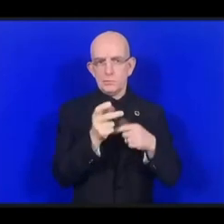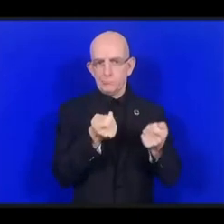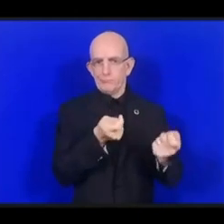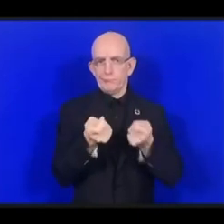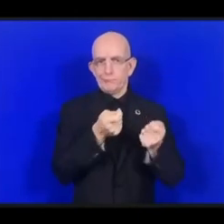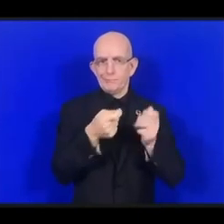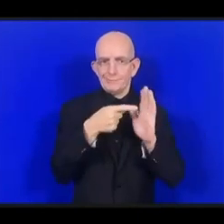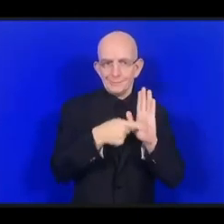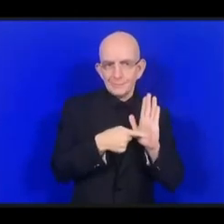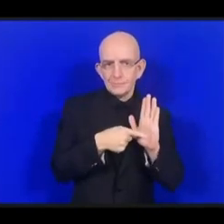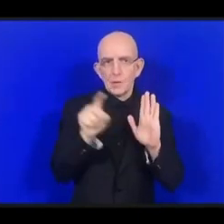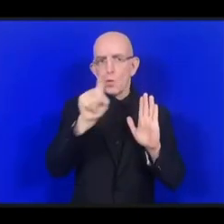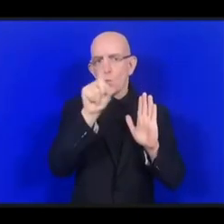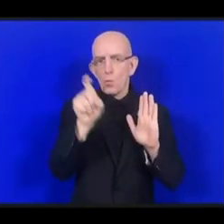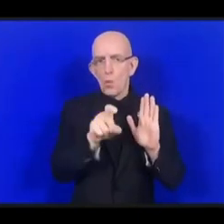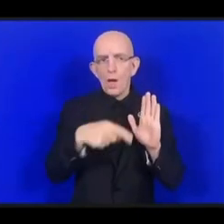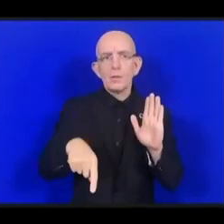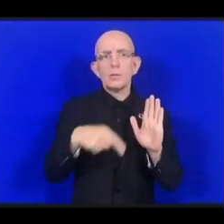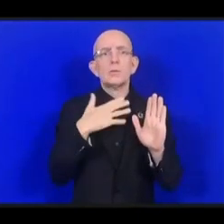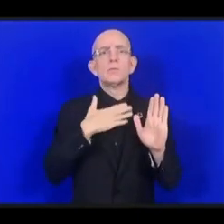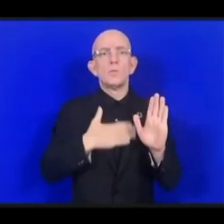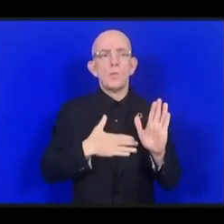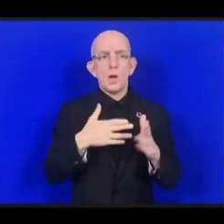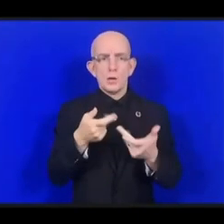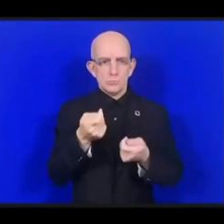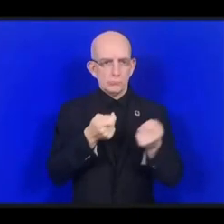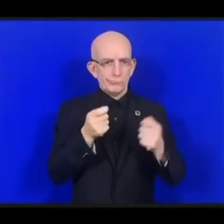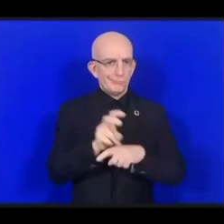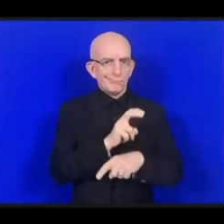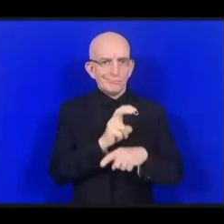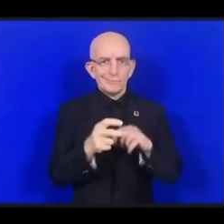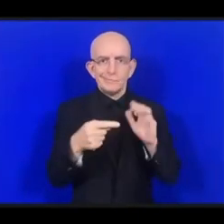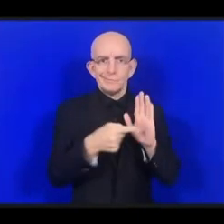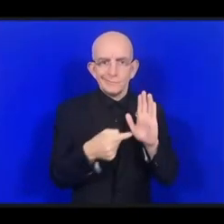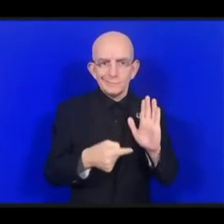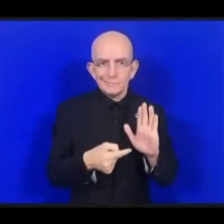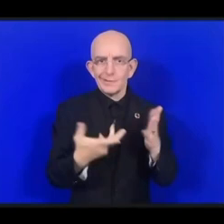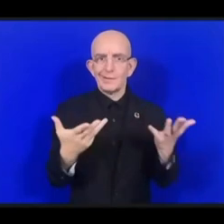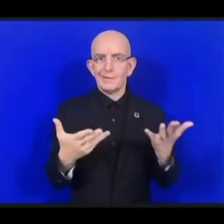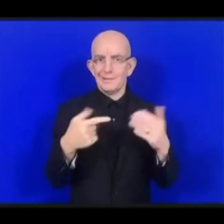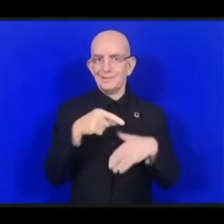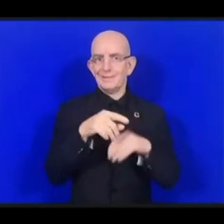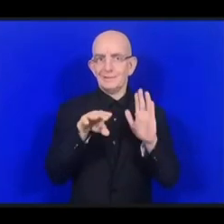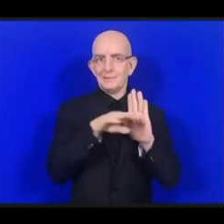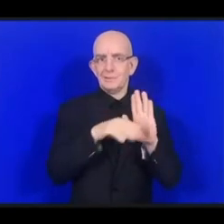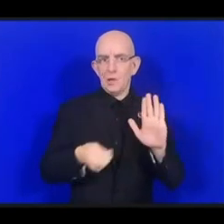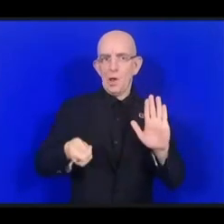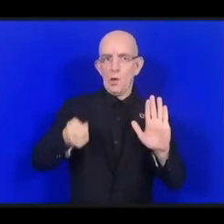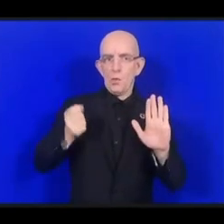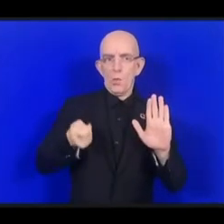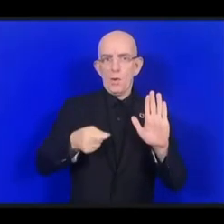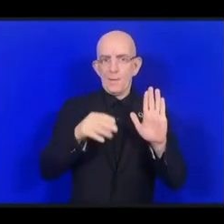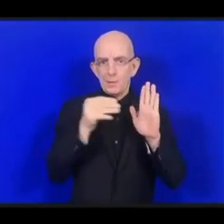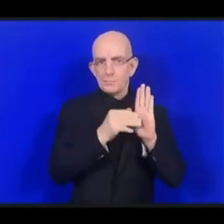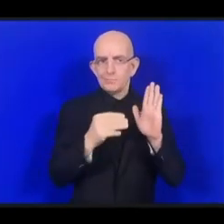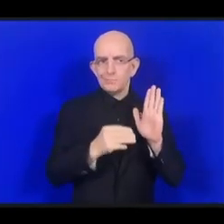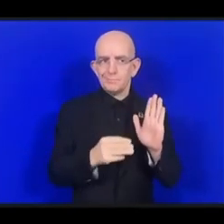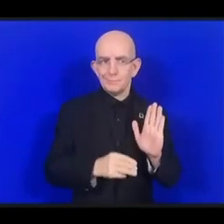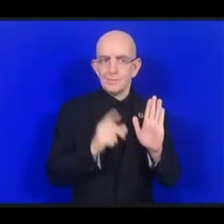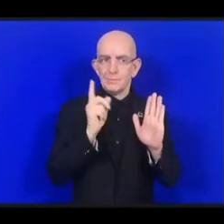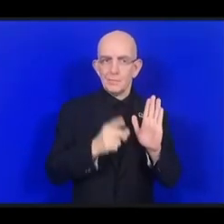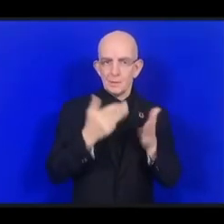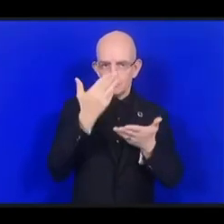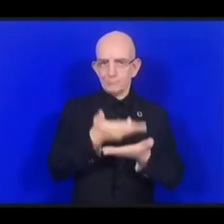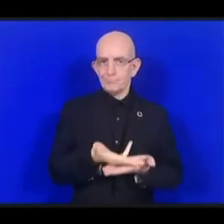です国民が悪用をから保護するそしてえプライバシーも守る必要があり